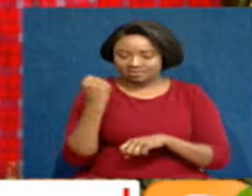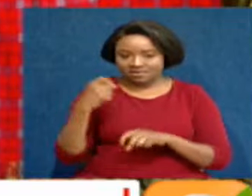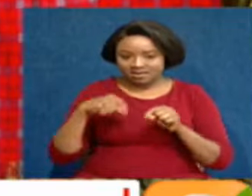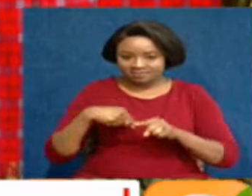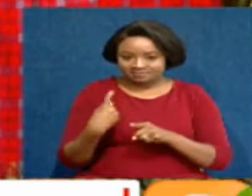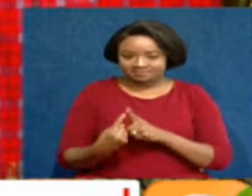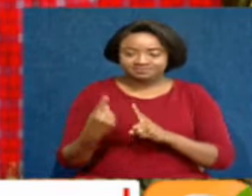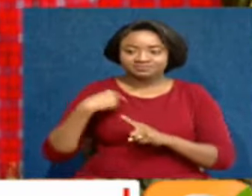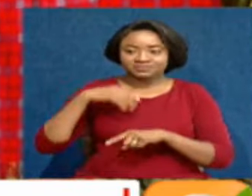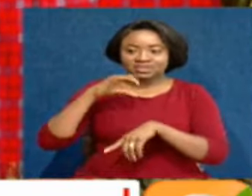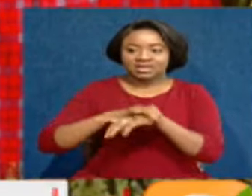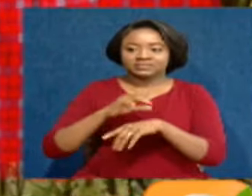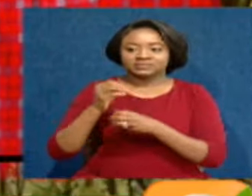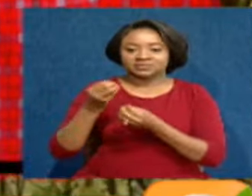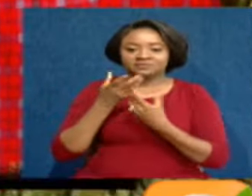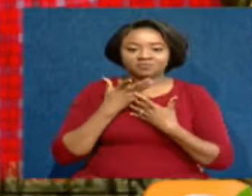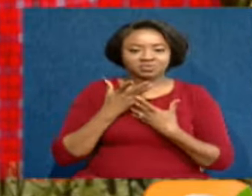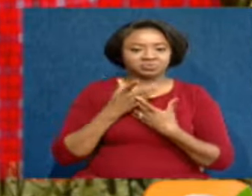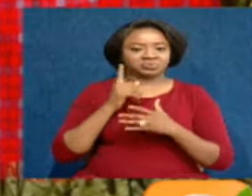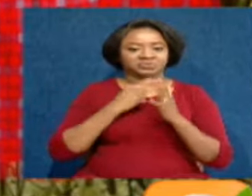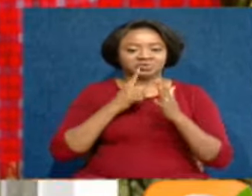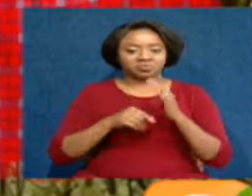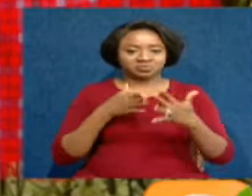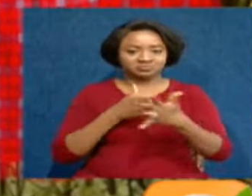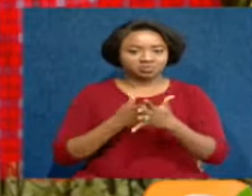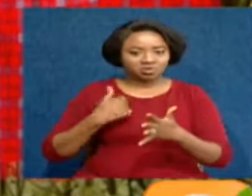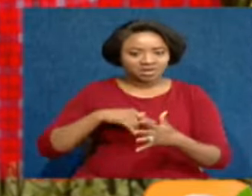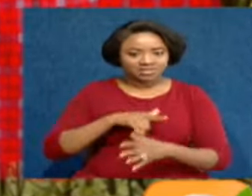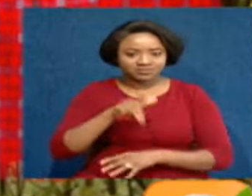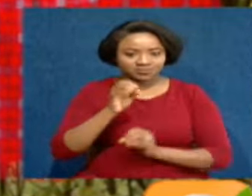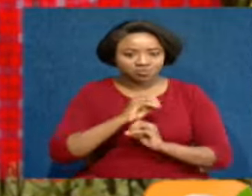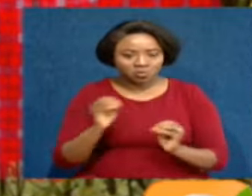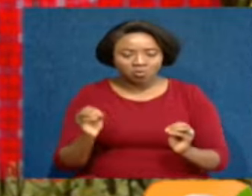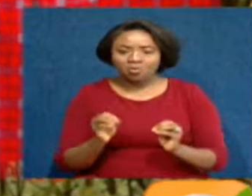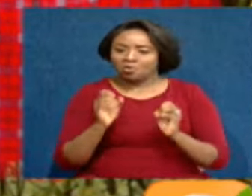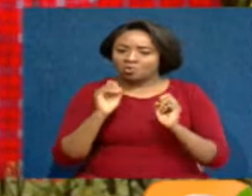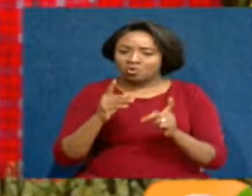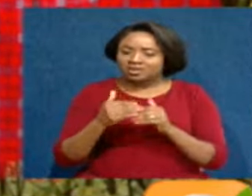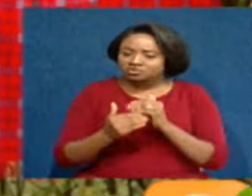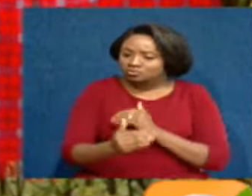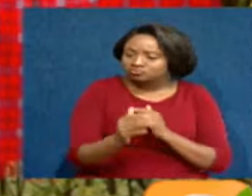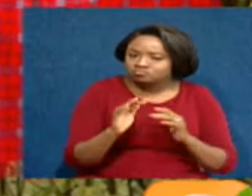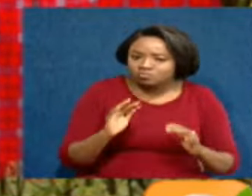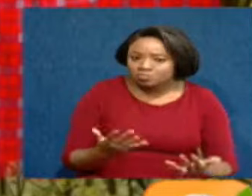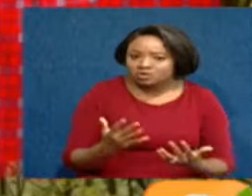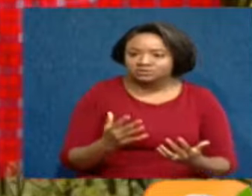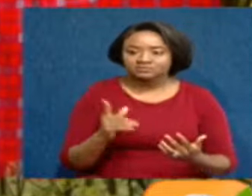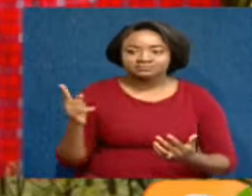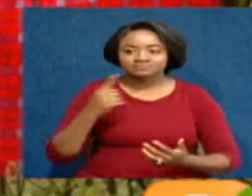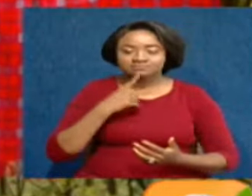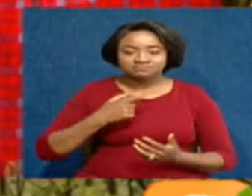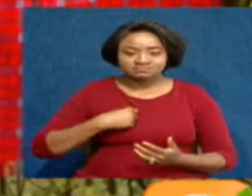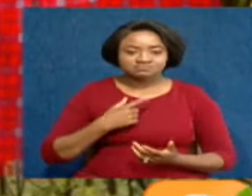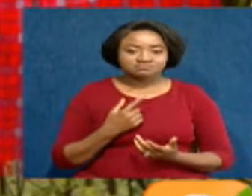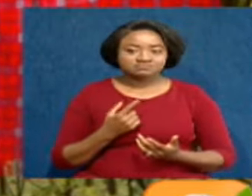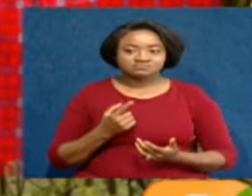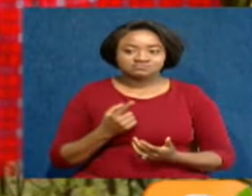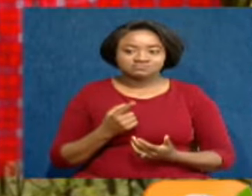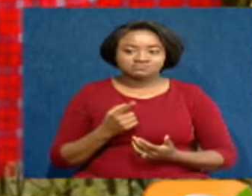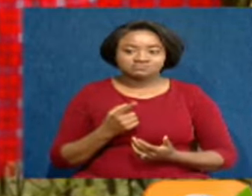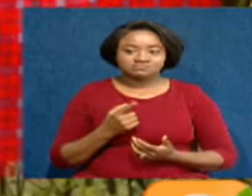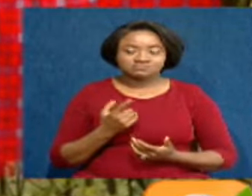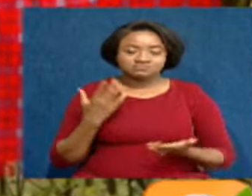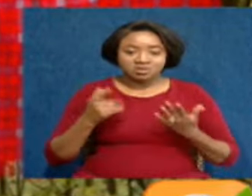tulipata refusal wote. So tukauliza Gilbert, sasa way forward ni gani? Akatuambia way forward ni